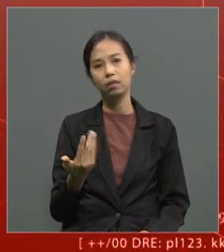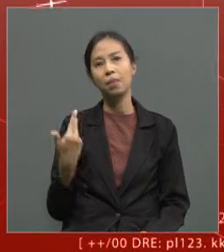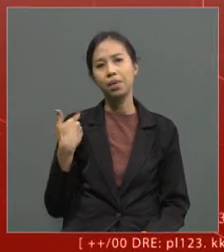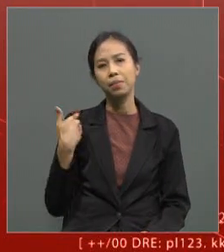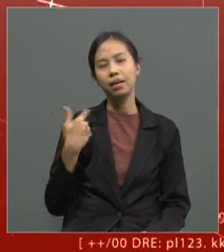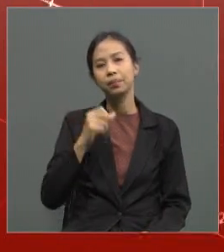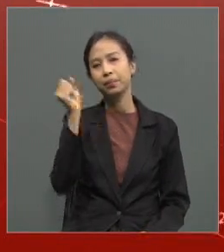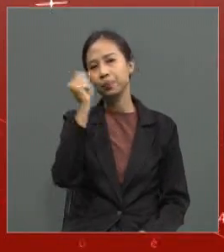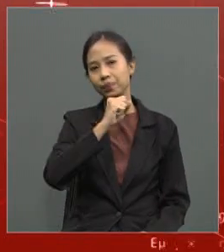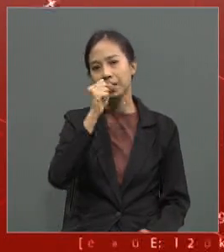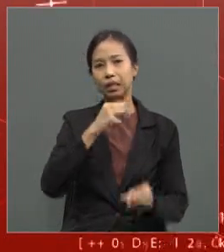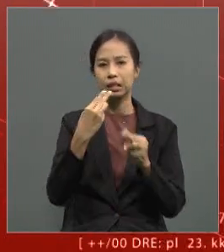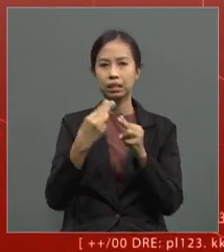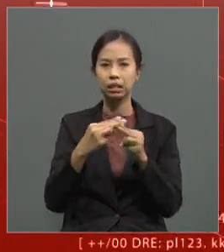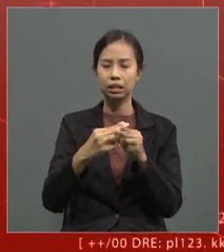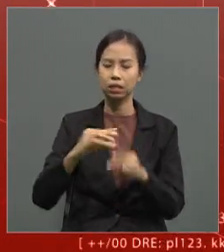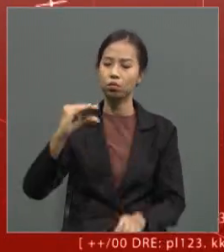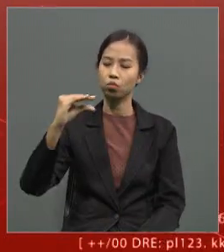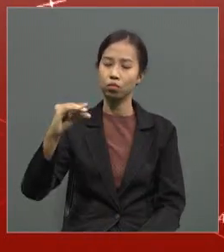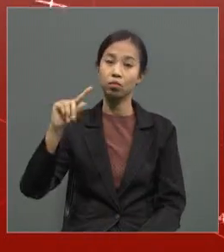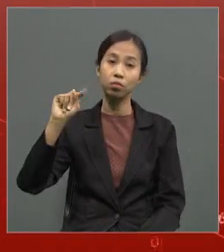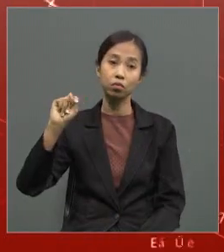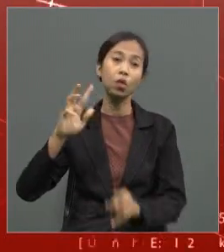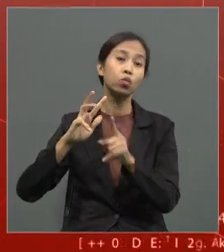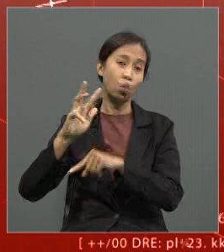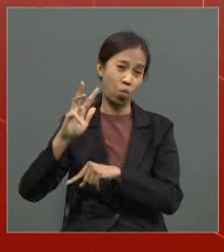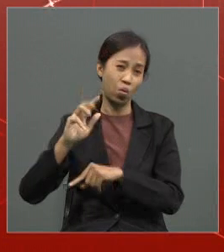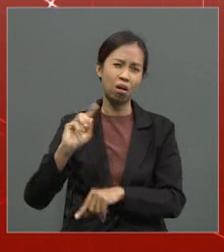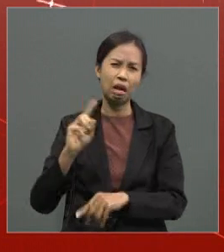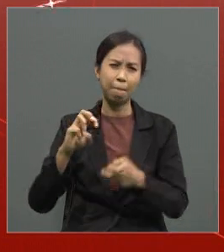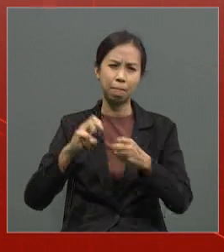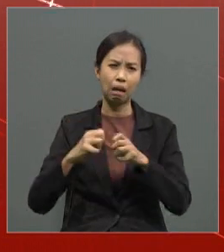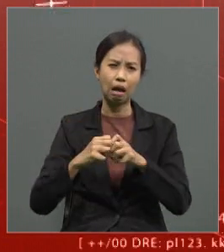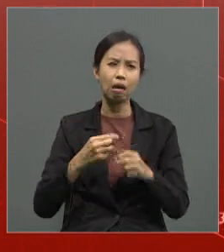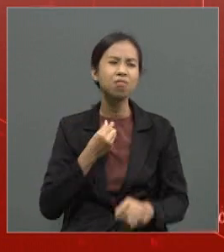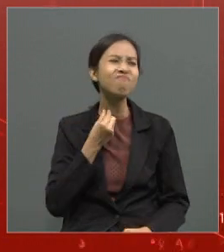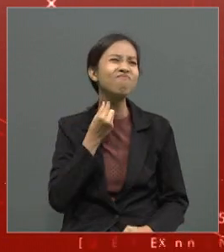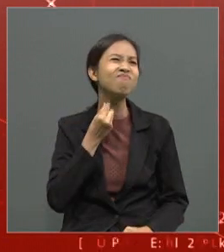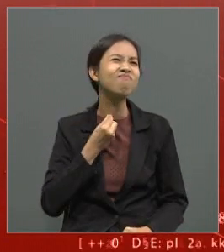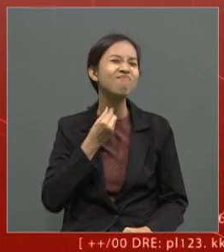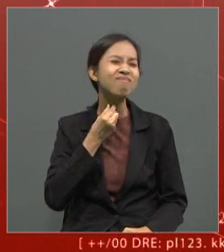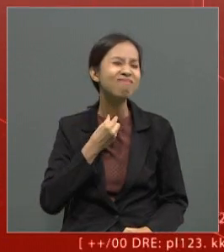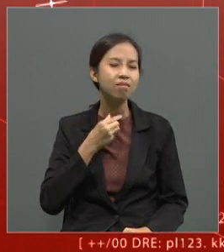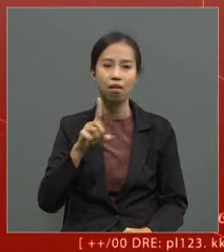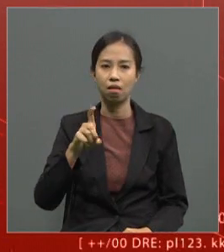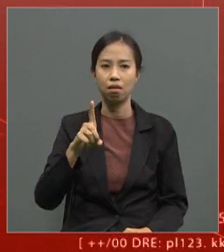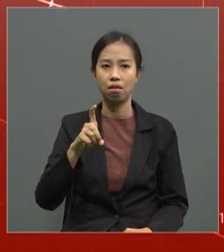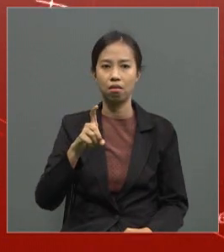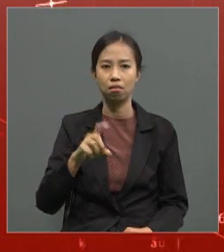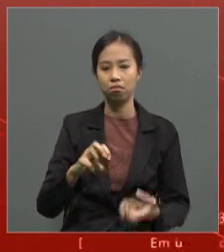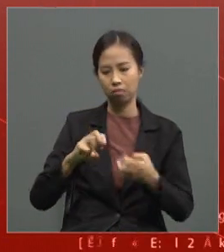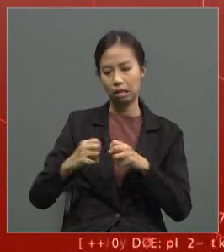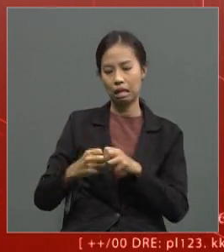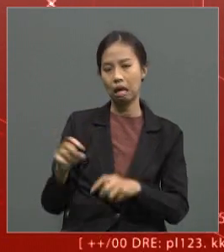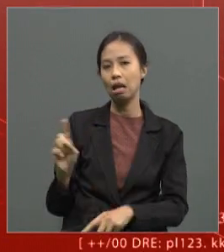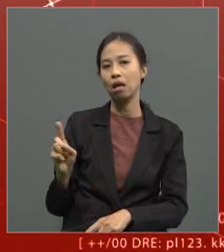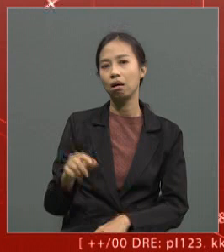ชื่อดังคุณโต๋ศักดิ์สิทธิ์นั่นเองเขาบอกว่ามีอาการลักษณะกล่องเสียงอักเสบเฉียบพลันเลยนะคะสาเหตุส่วนหนึ่งเนี่ยทราบว่าคุณ